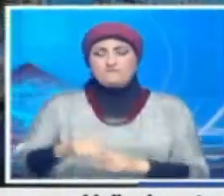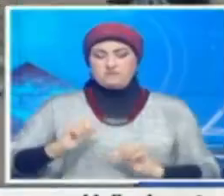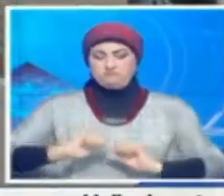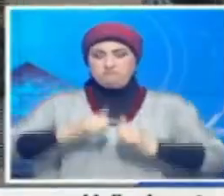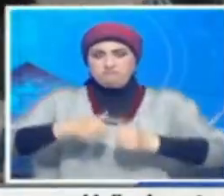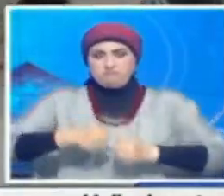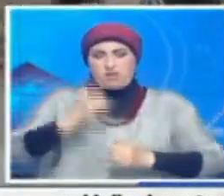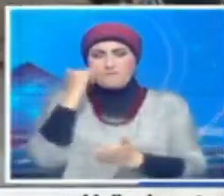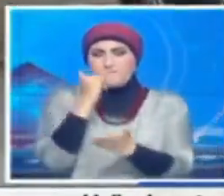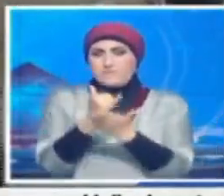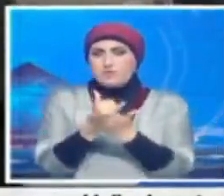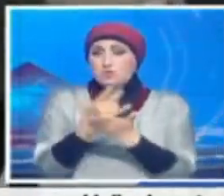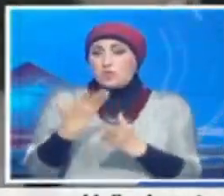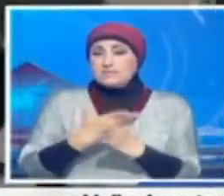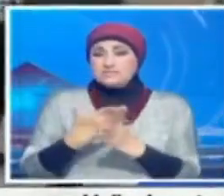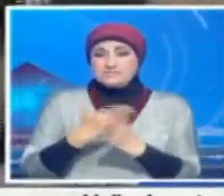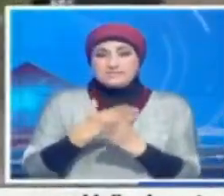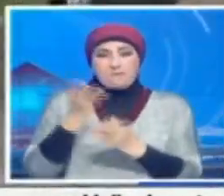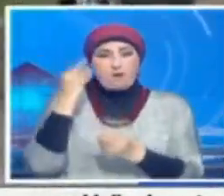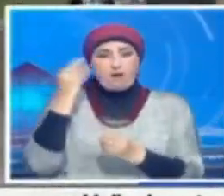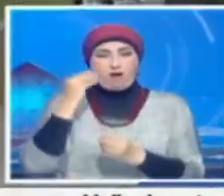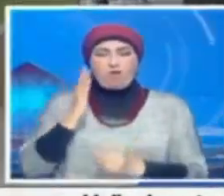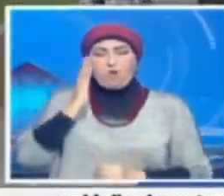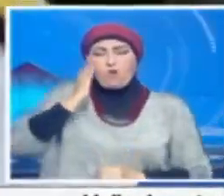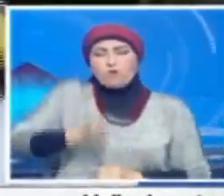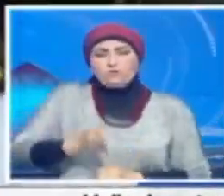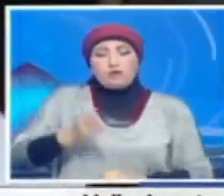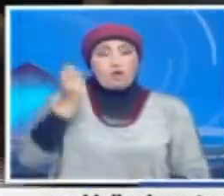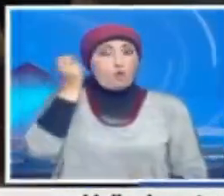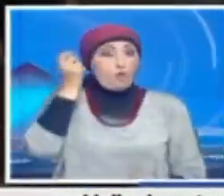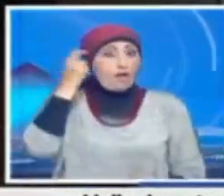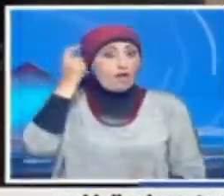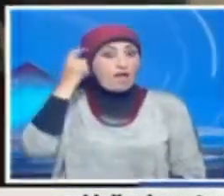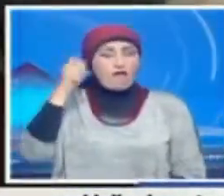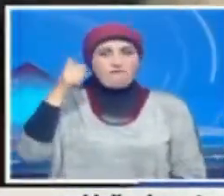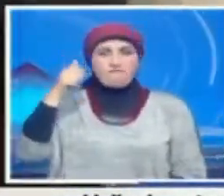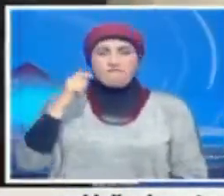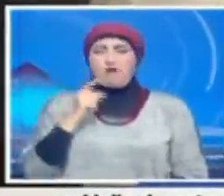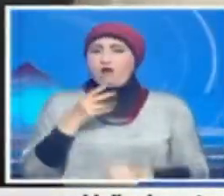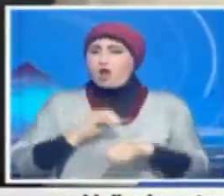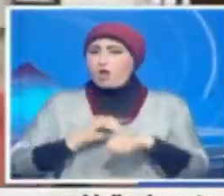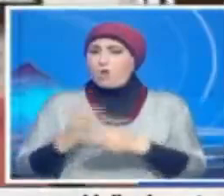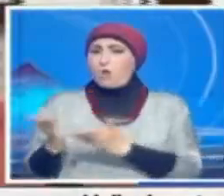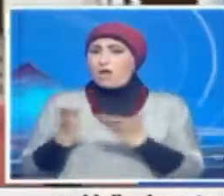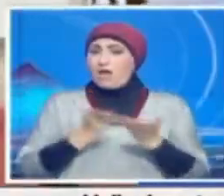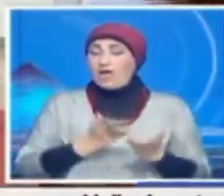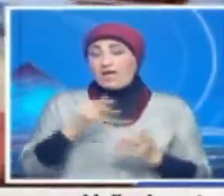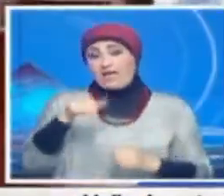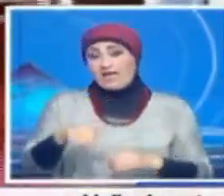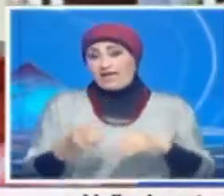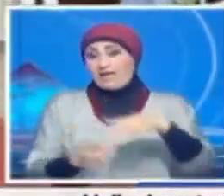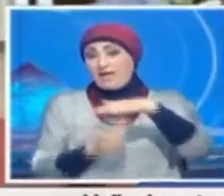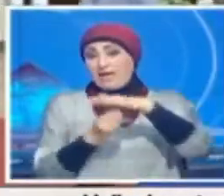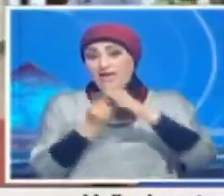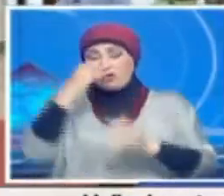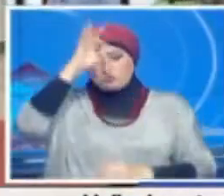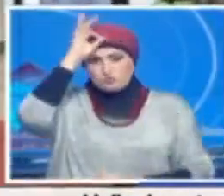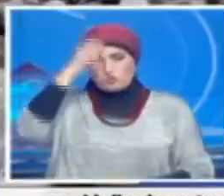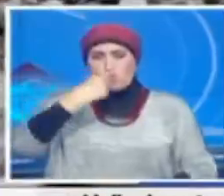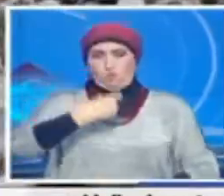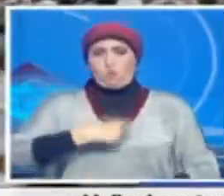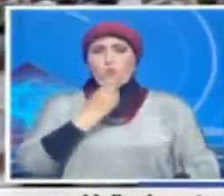القيادية للاستفادة من قدراتهم وأفكارهم، استقبلت أكاديمية الشرطة نخبة من الشباب